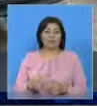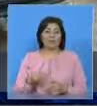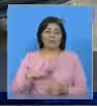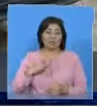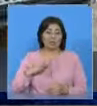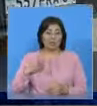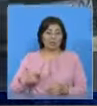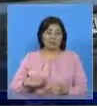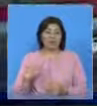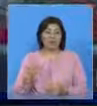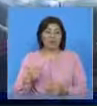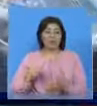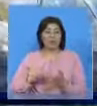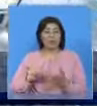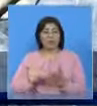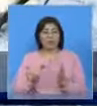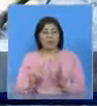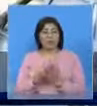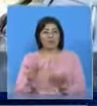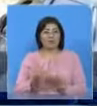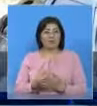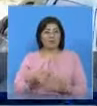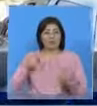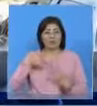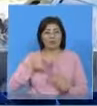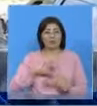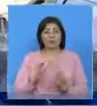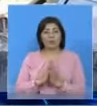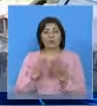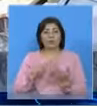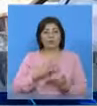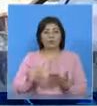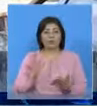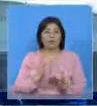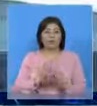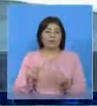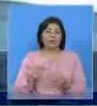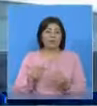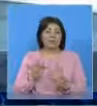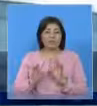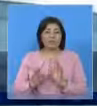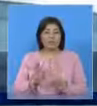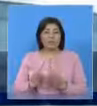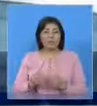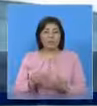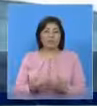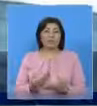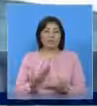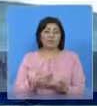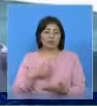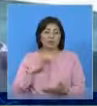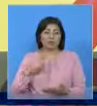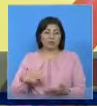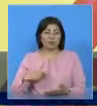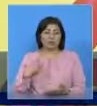классу. Она уже закупила все учебники и школьную форму. Говорит, что цена не слишком высокая, но вполне приличная. Ее дочь,